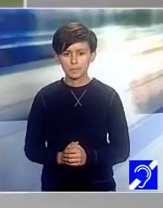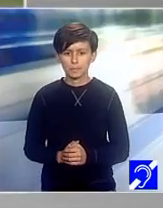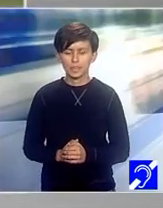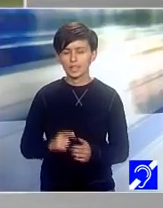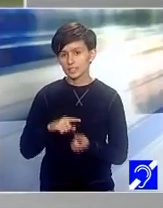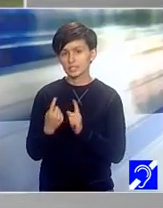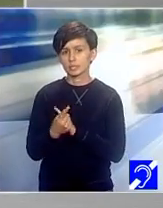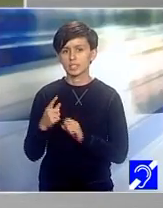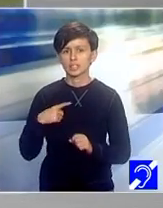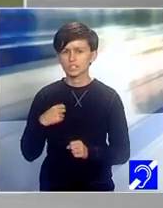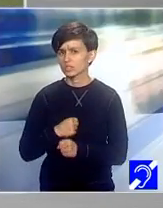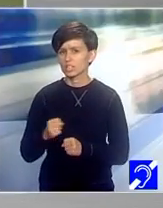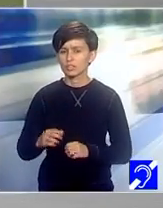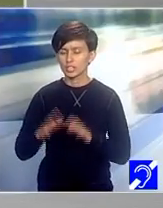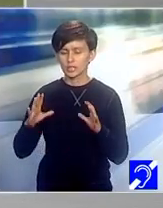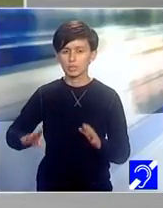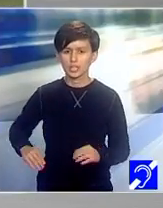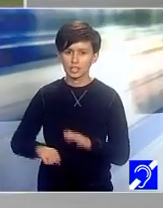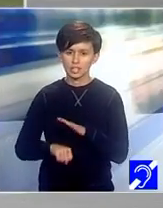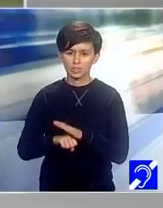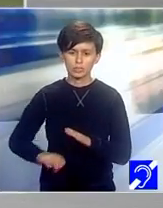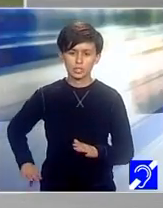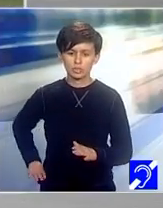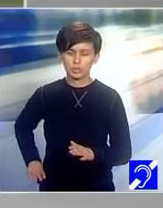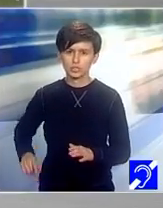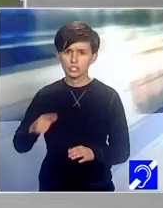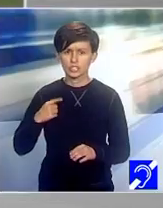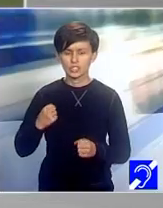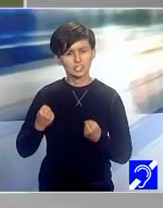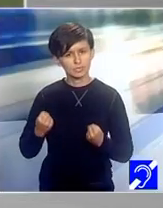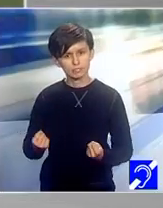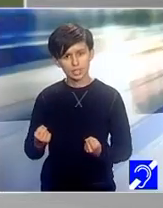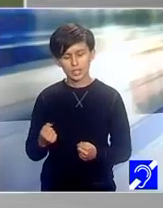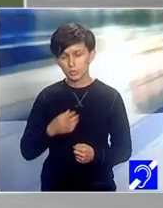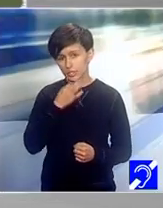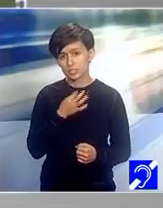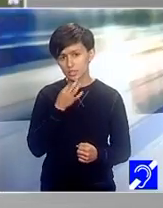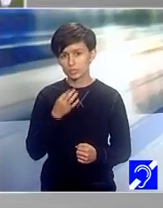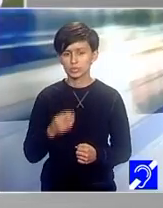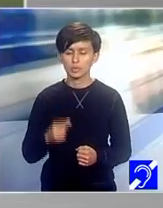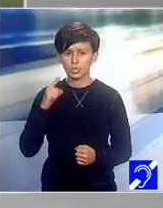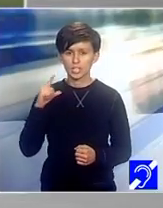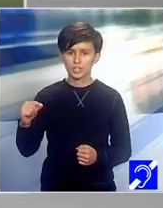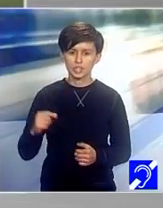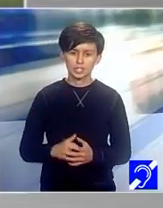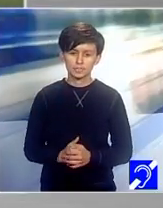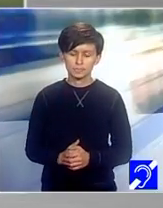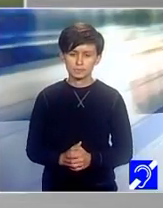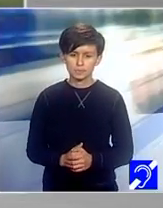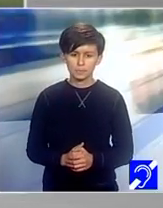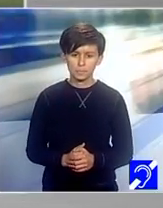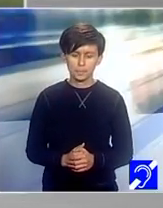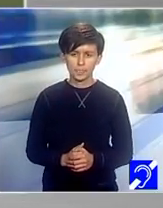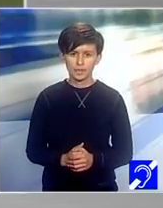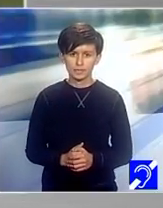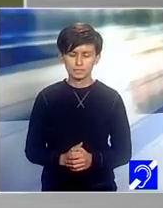fotbalul feminin. De aceea este foarte greu de prezis sau de preconizat un rezultat. Domnul Tăbârcă, o